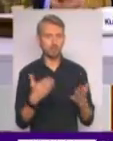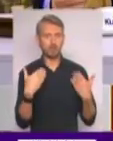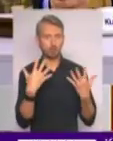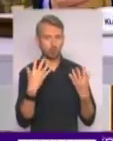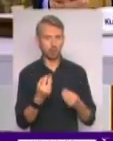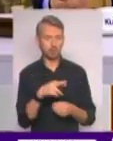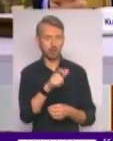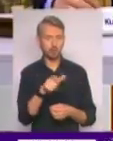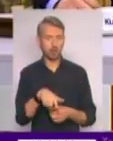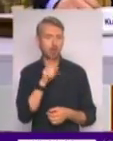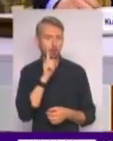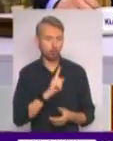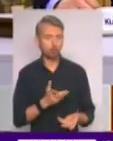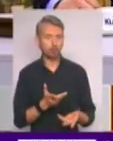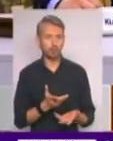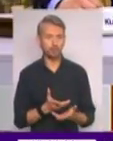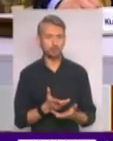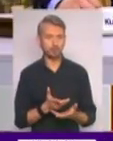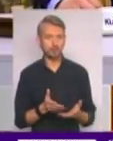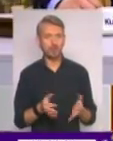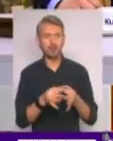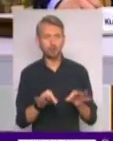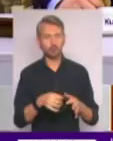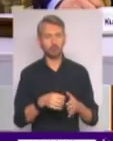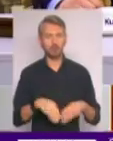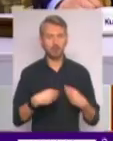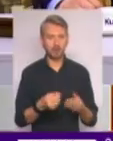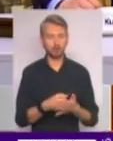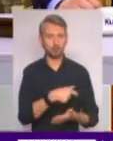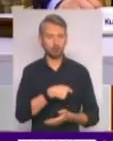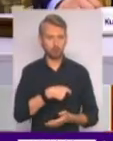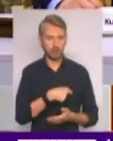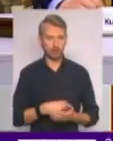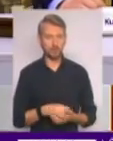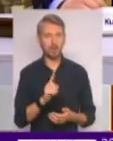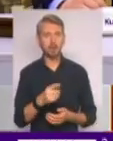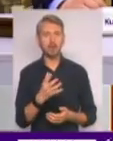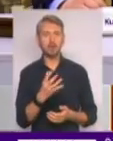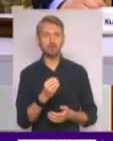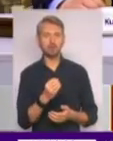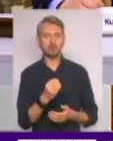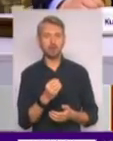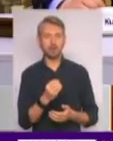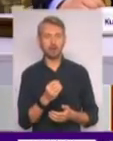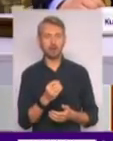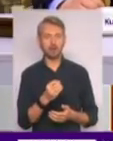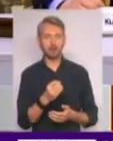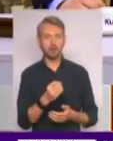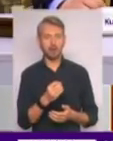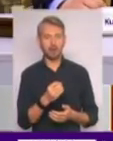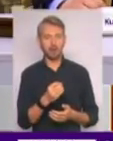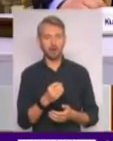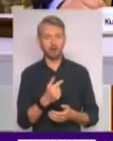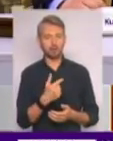людей. Зручніше доступ надати до депутата. Але є ще одну провокацію відносно презентації